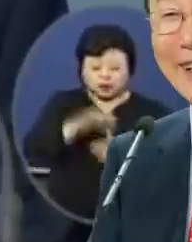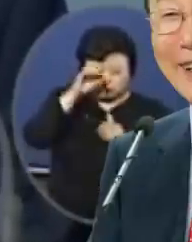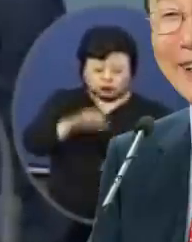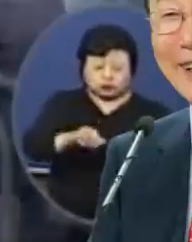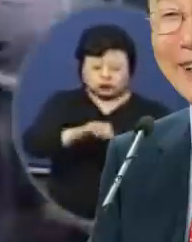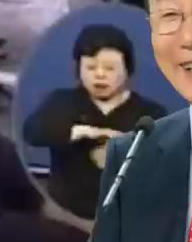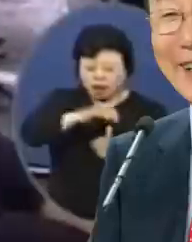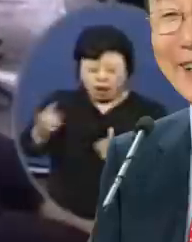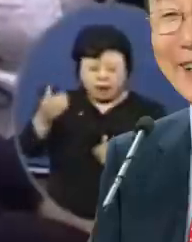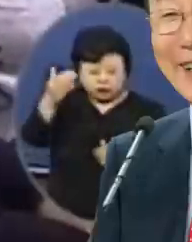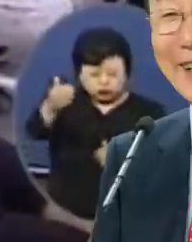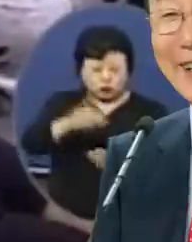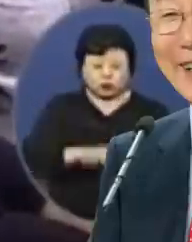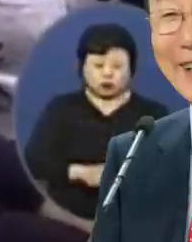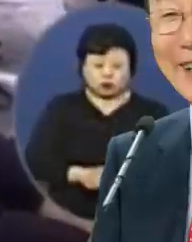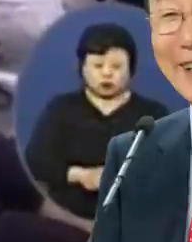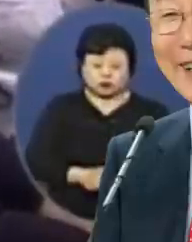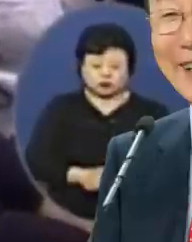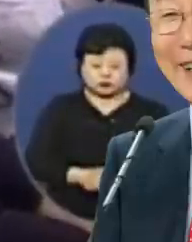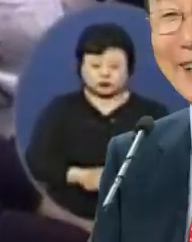자는 해방을 주셨습니다.